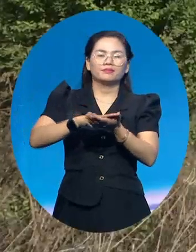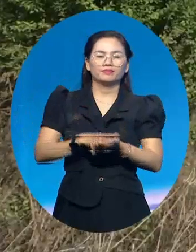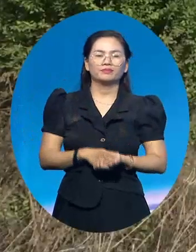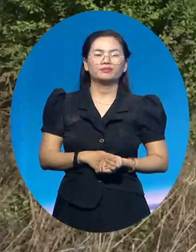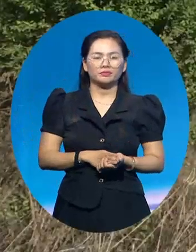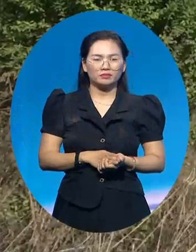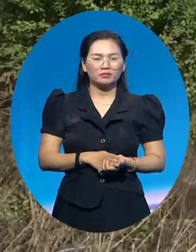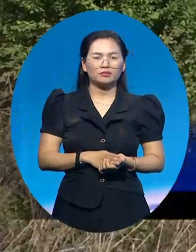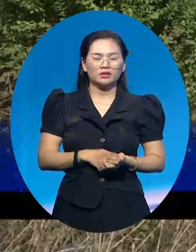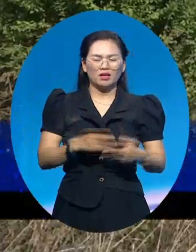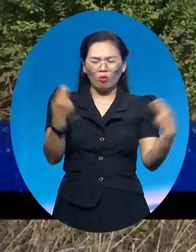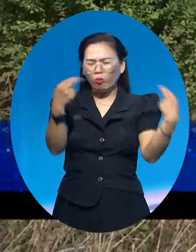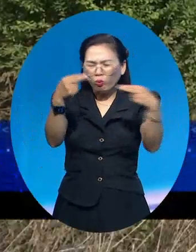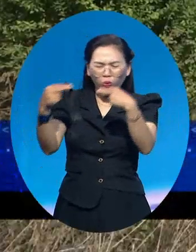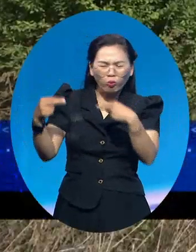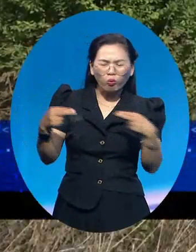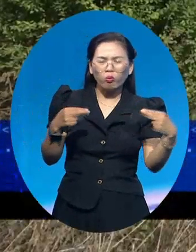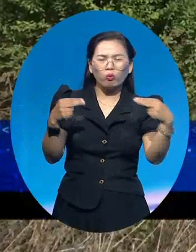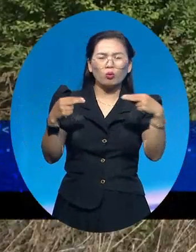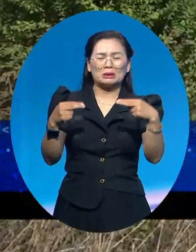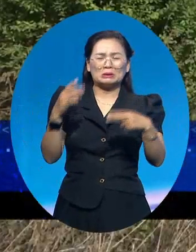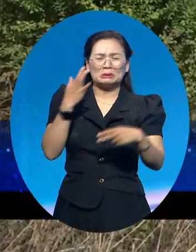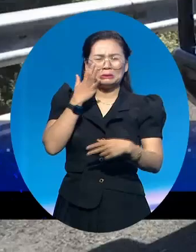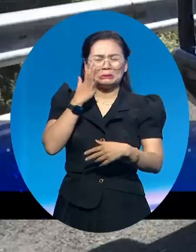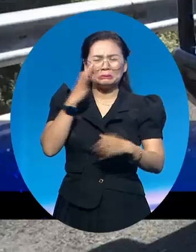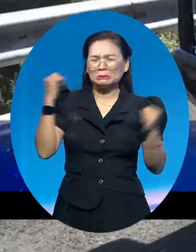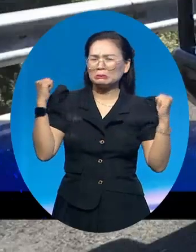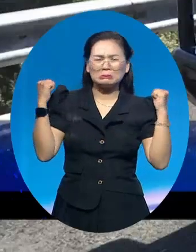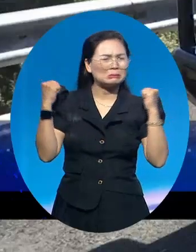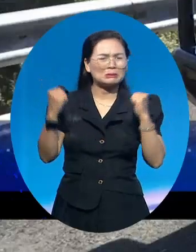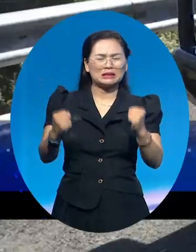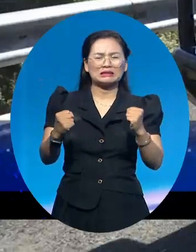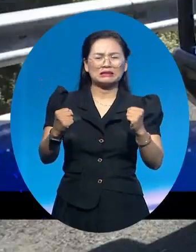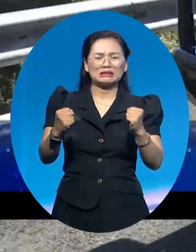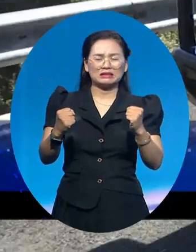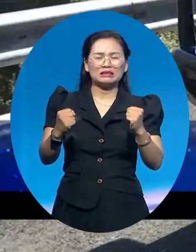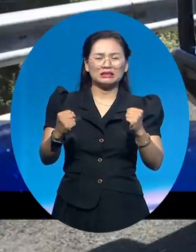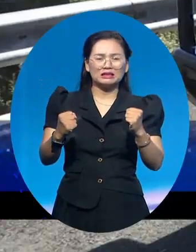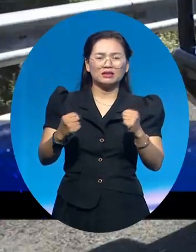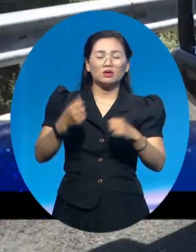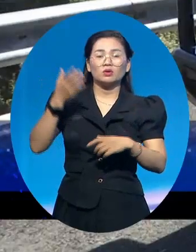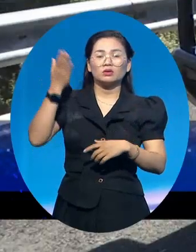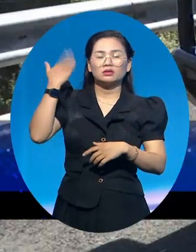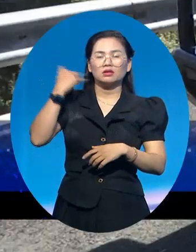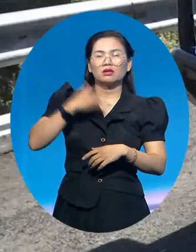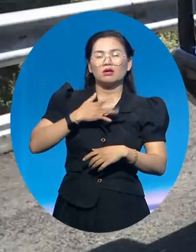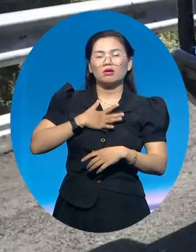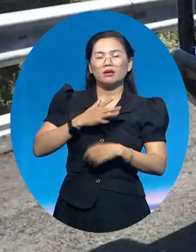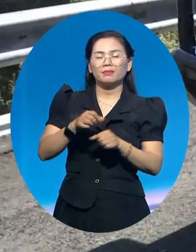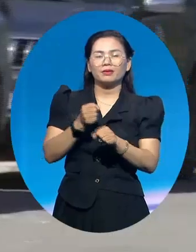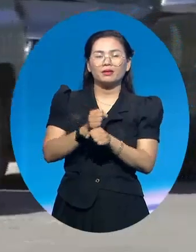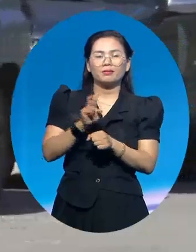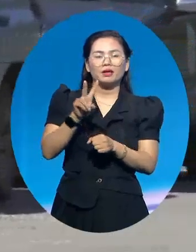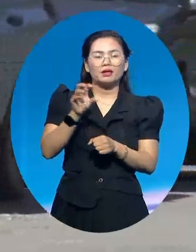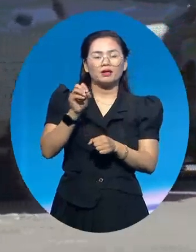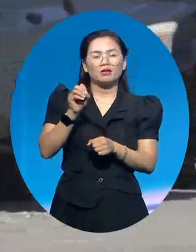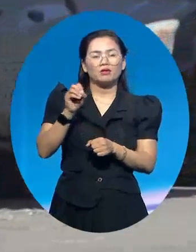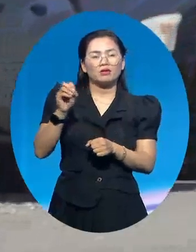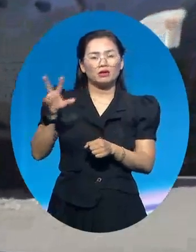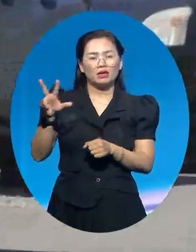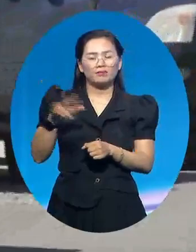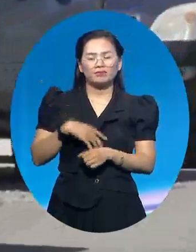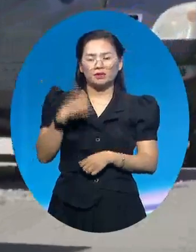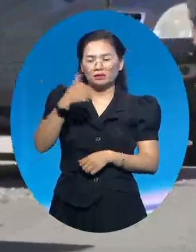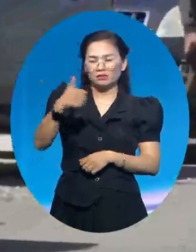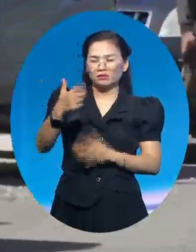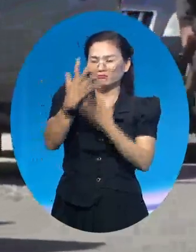Trong một trong những cuộc đụng độ được xem là nghiêm trọng nhất kể từ khi lãnh thổ này tự tuyên bố độc lập khỏi Serbia hồi năm 2008, khoảng 30